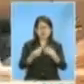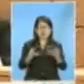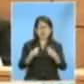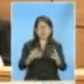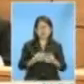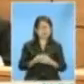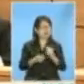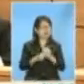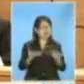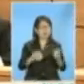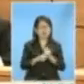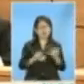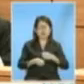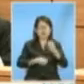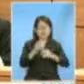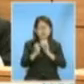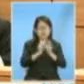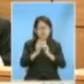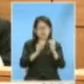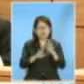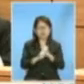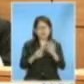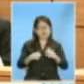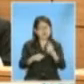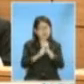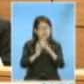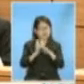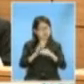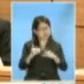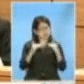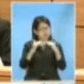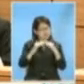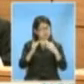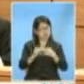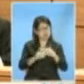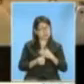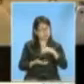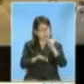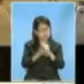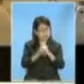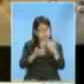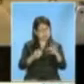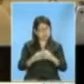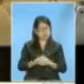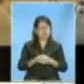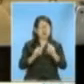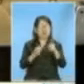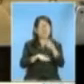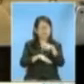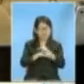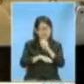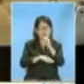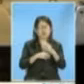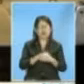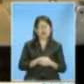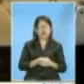ก็ทำไงได้ครับท่านประธานครับเมื่อผมยืนยันตามหลักการมันเป็นเอกสิทธิ์ของผมนะครับในฐานะที่ผมแปลไว้ท่าน บางเรื่องนะคือท่